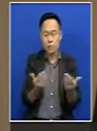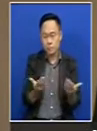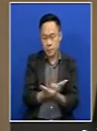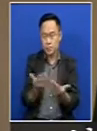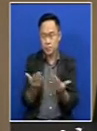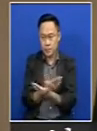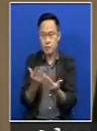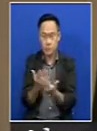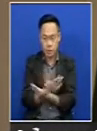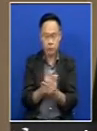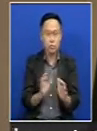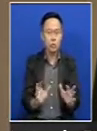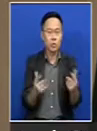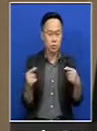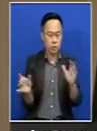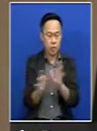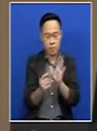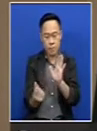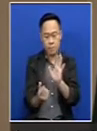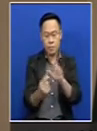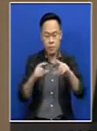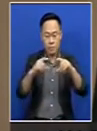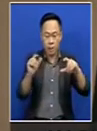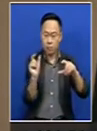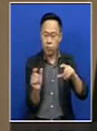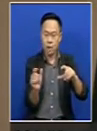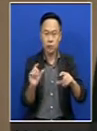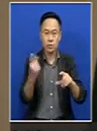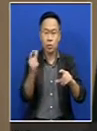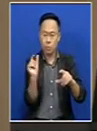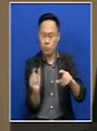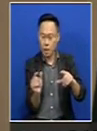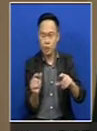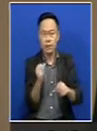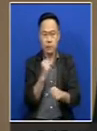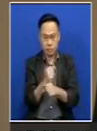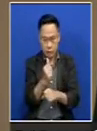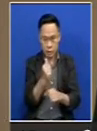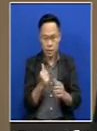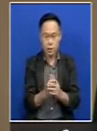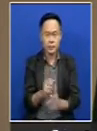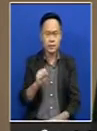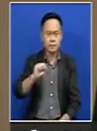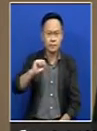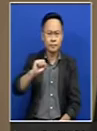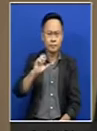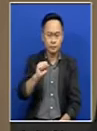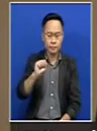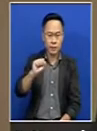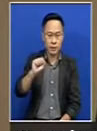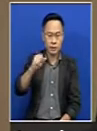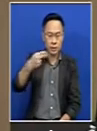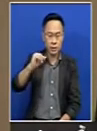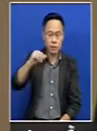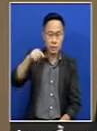ค่อยๆทยอยเปลี่ยนบัตรที่เป็นแถบแม่เหล็กนะคะมาเป็นชิปการ์ดเราคาดหวังว่า